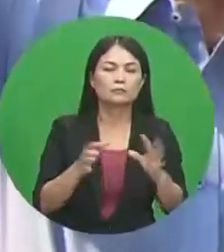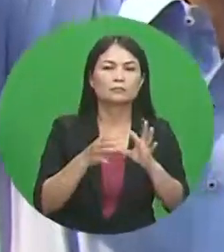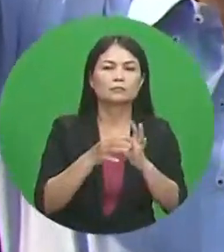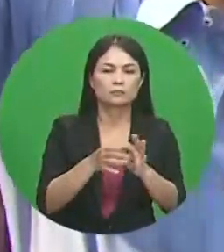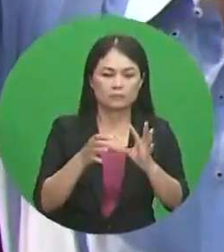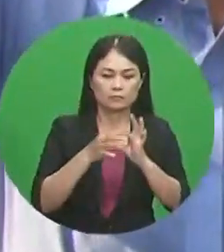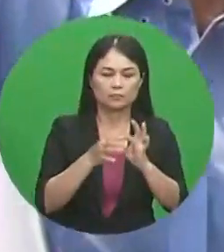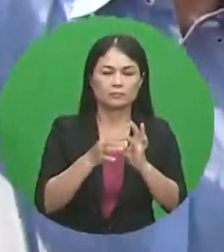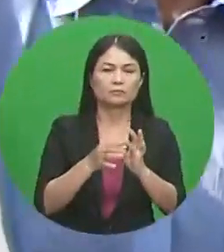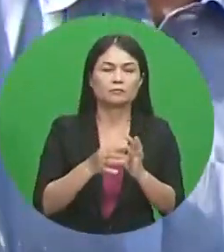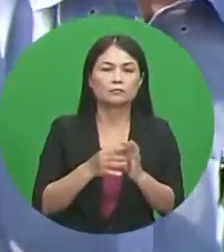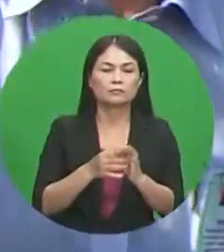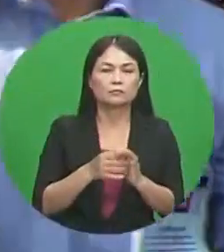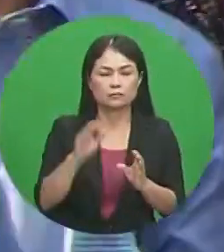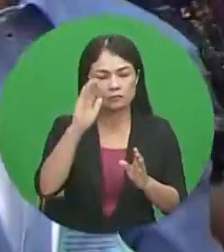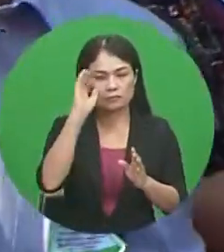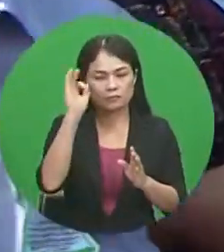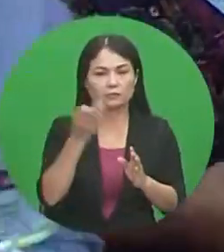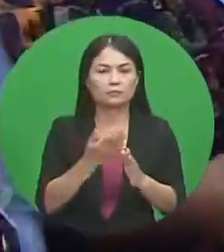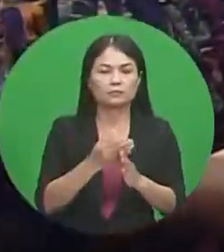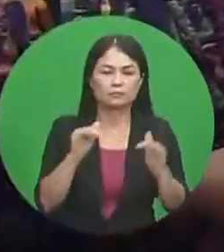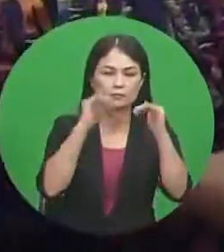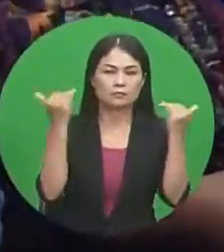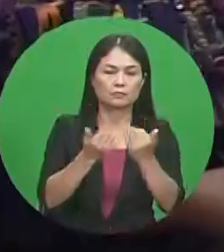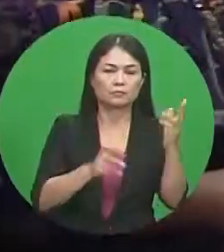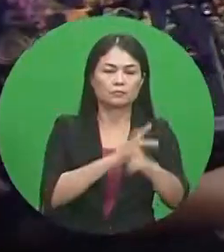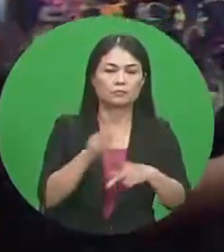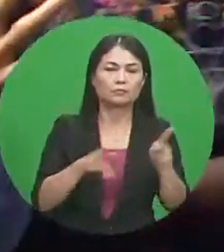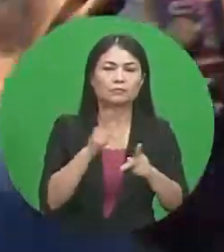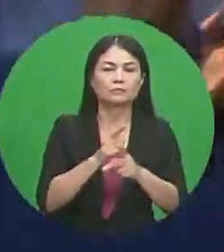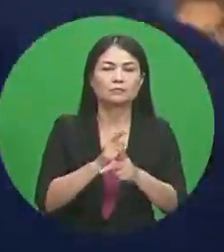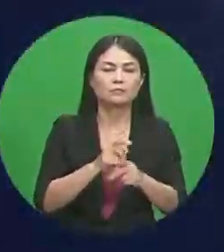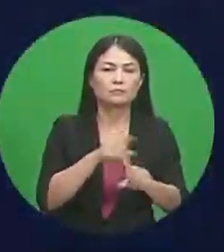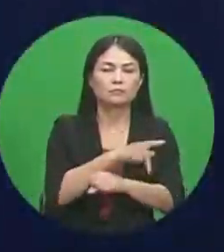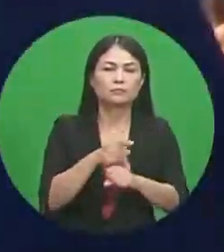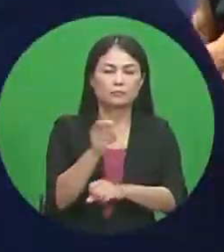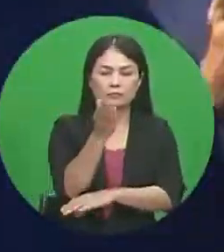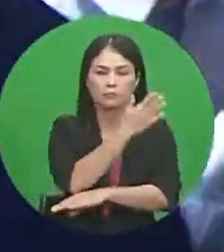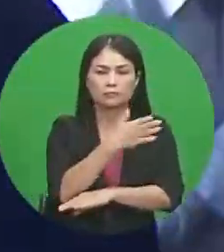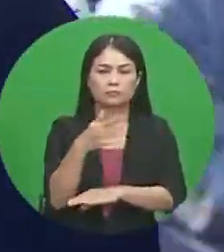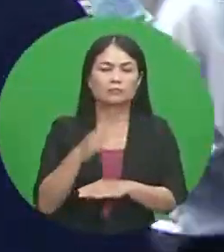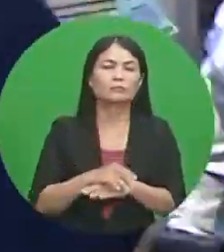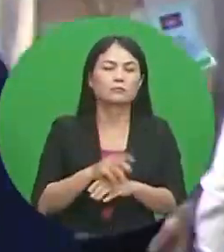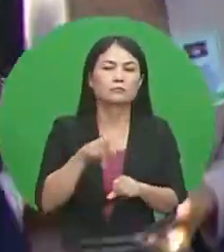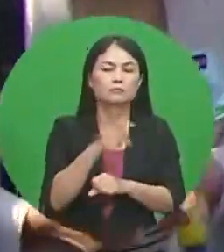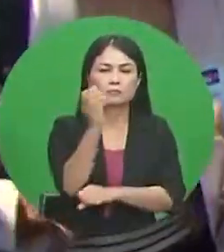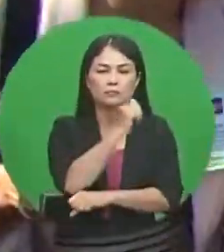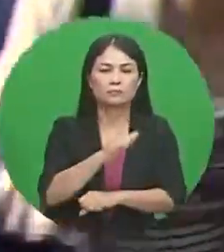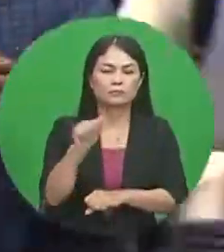ប់ទំនាក់ទំនងរូបវ័ន្តស្ថាប័ននិងប្រជាជនរវាងខេត្តបន្ទាយមានជ័យនិងខេត្តឧត្ត